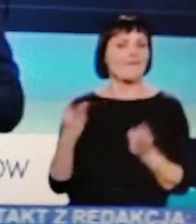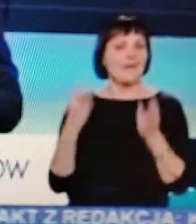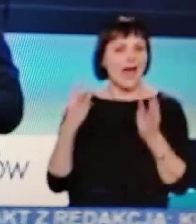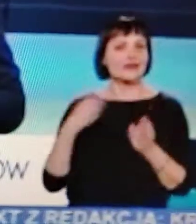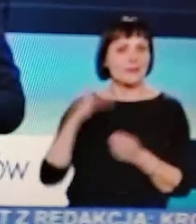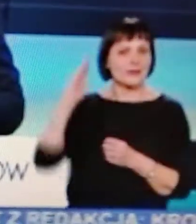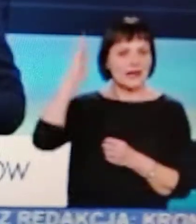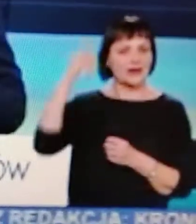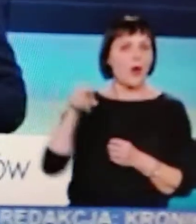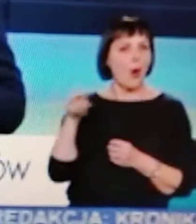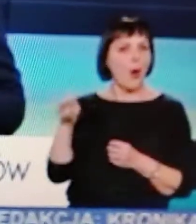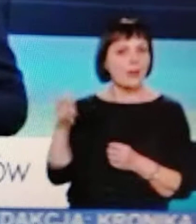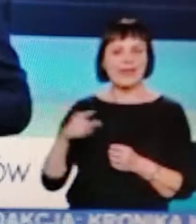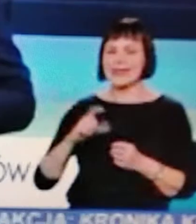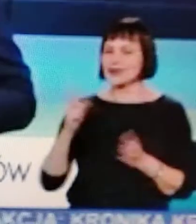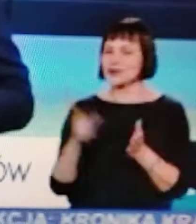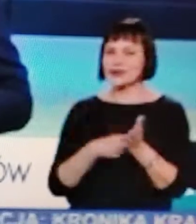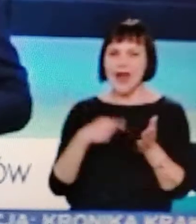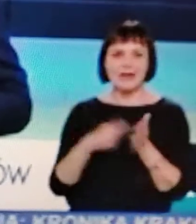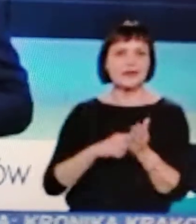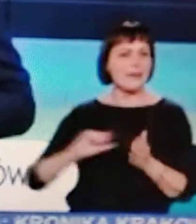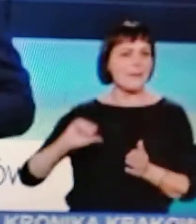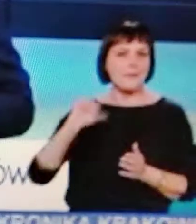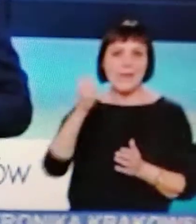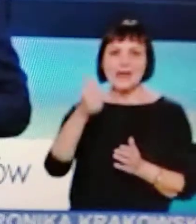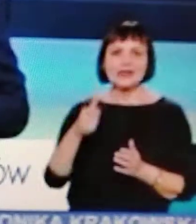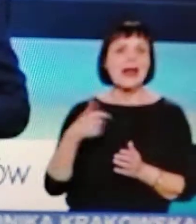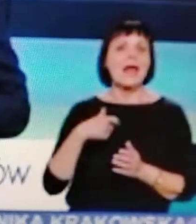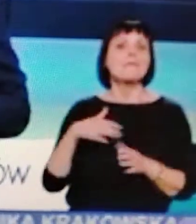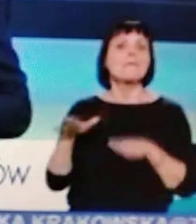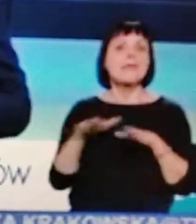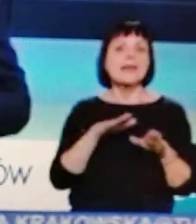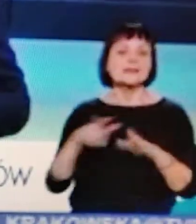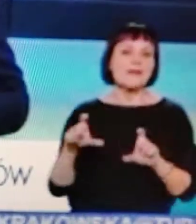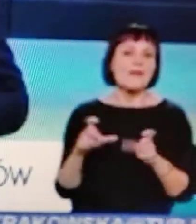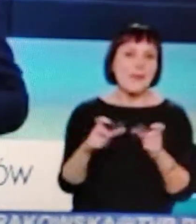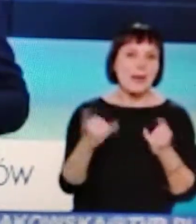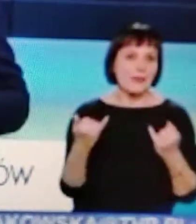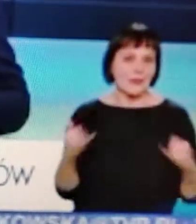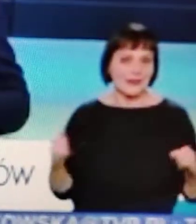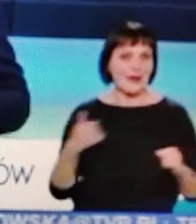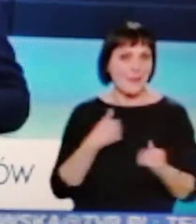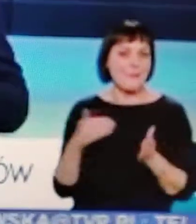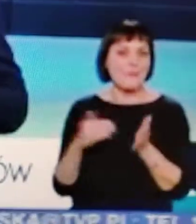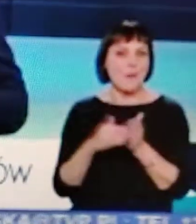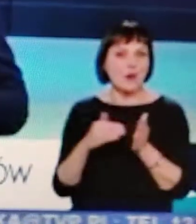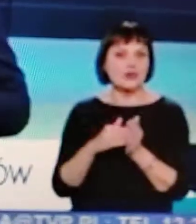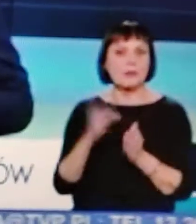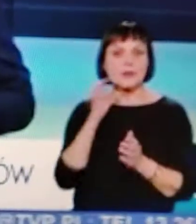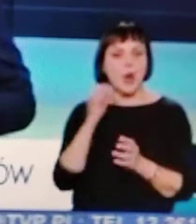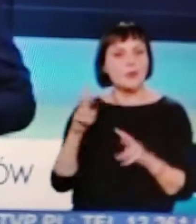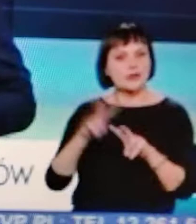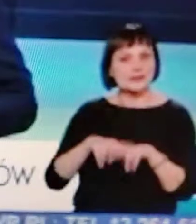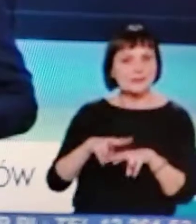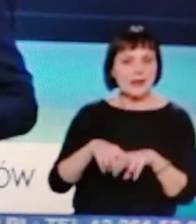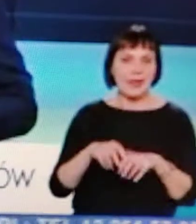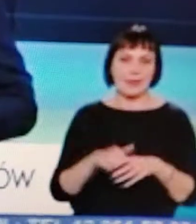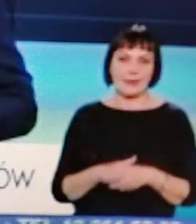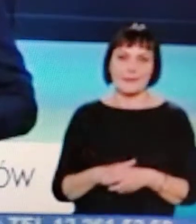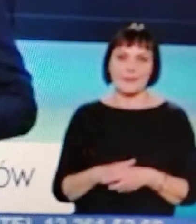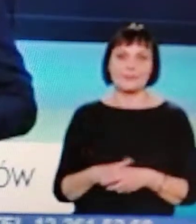to właśnie oni najczęściej są pierwsi na miejscu zdarzenia. Dlatego tak potrzebny jest im dobrze wyposażony